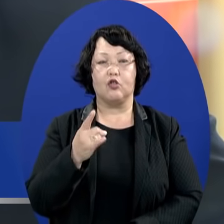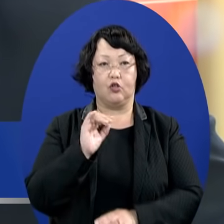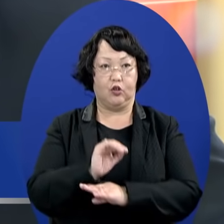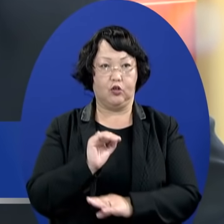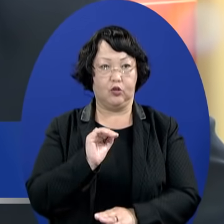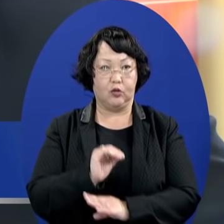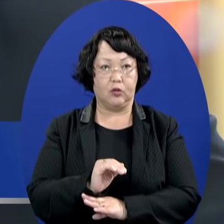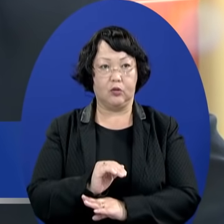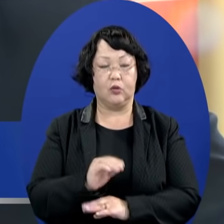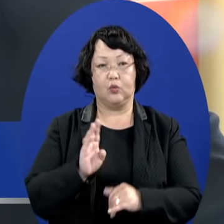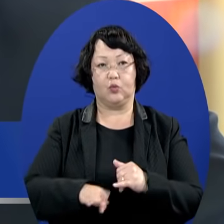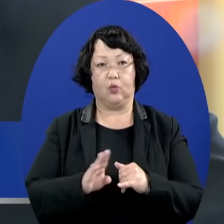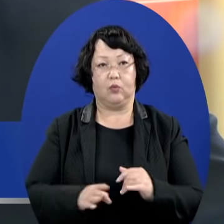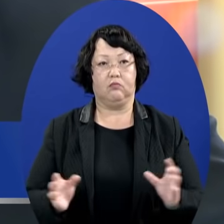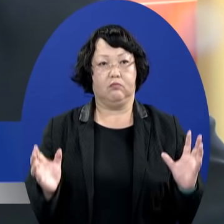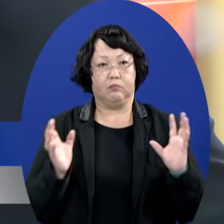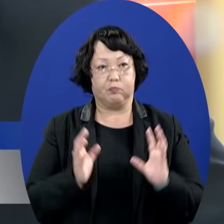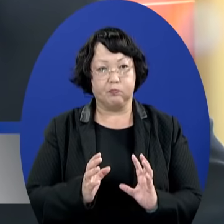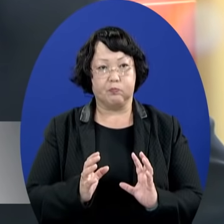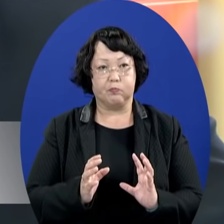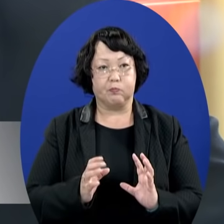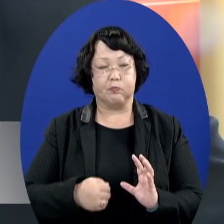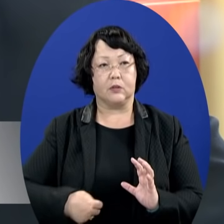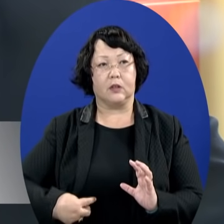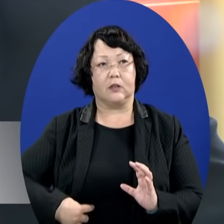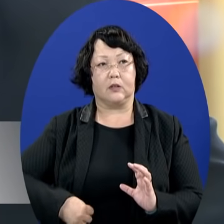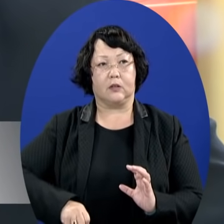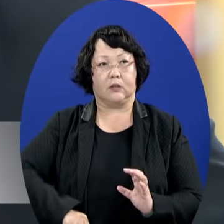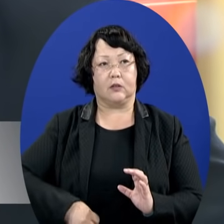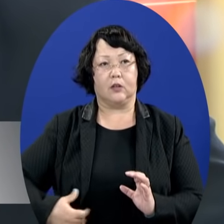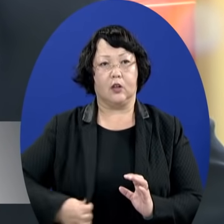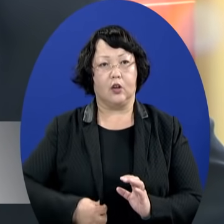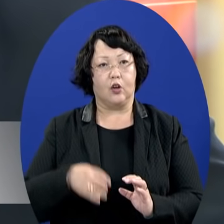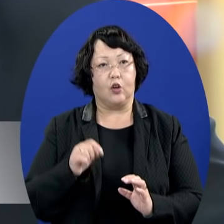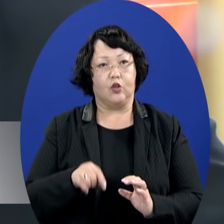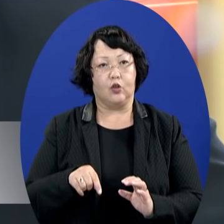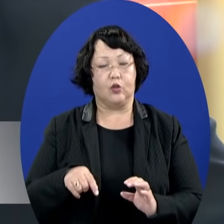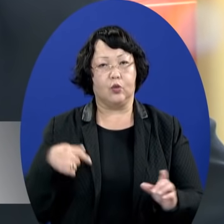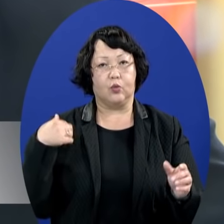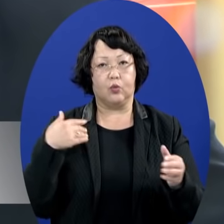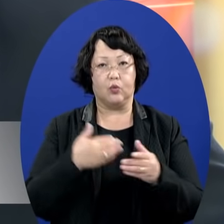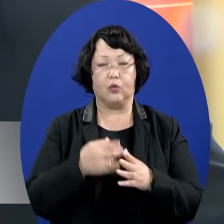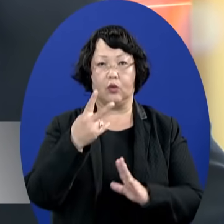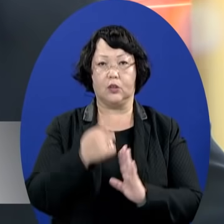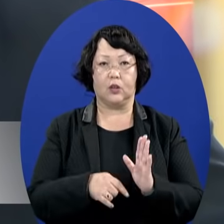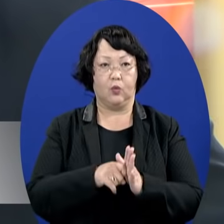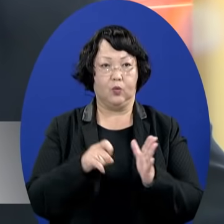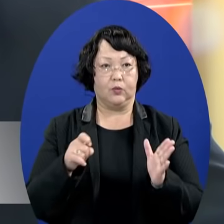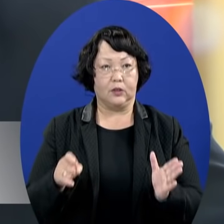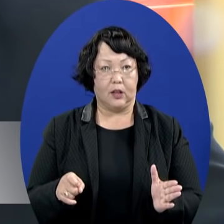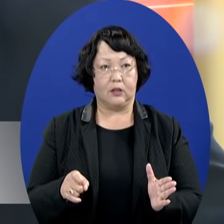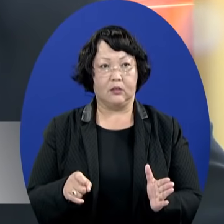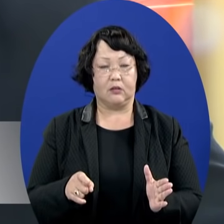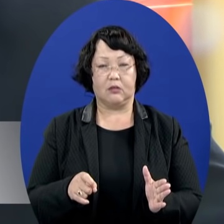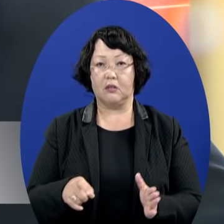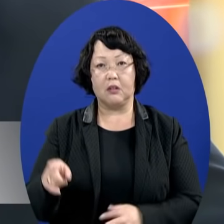нэр сүлд уулцсан байгаа. За тэгээ энэ уулзалтаас хойш бол өнөөдрийн хүртэл бид 2 сарын хугацаанд ямар